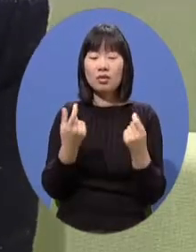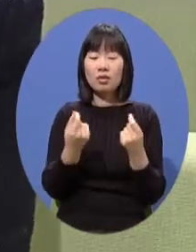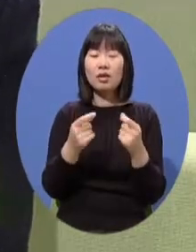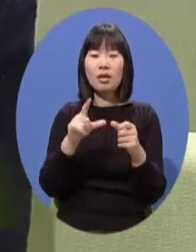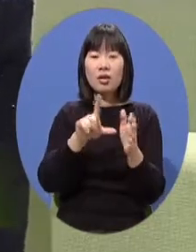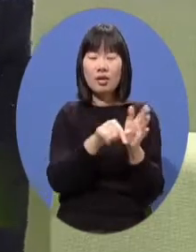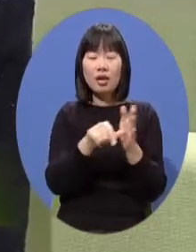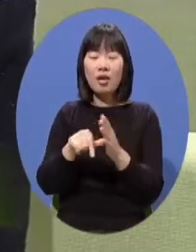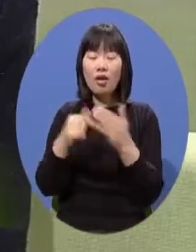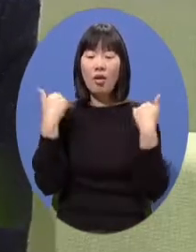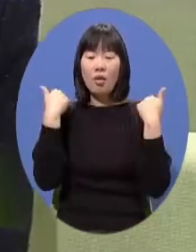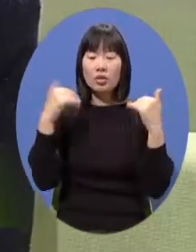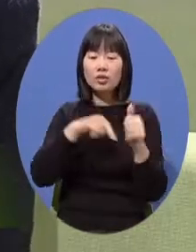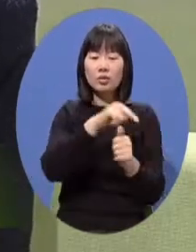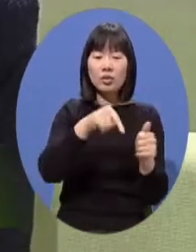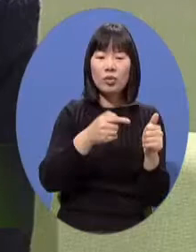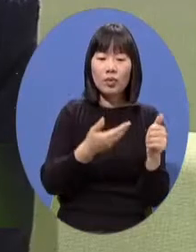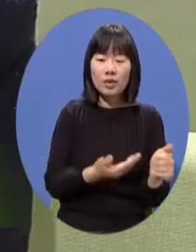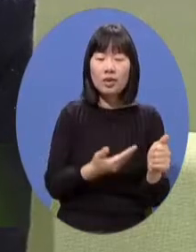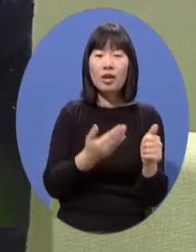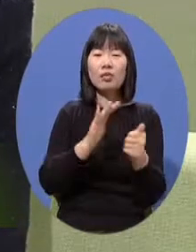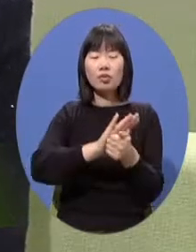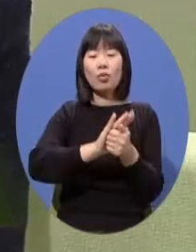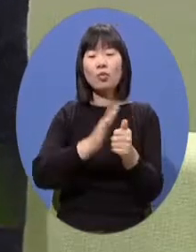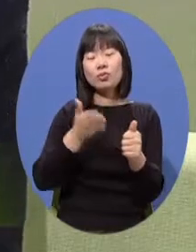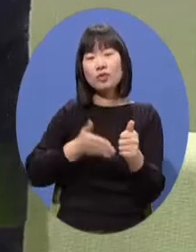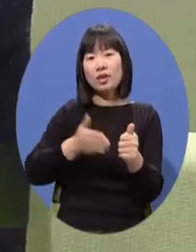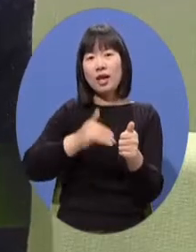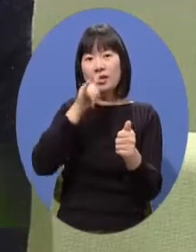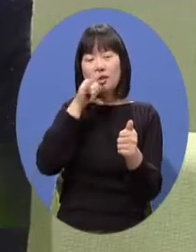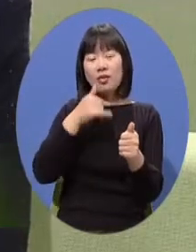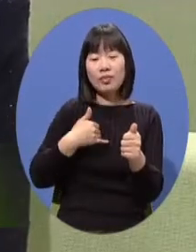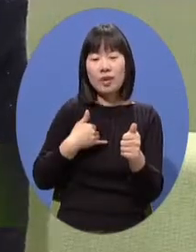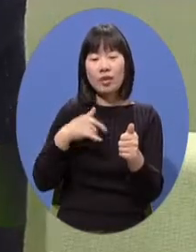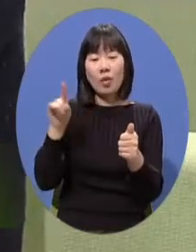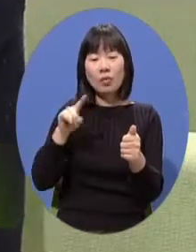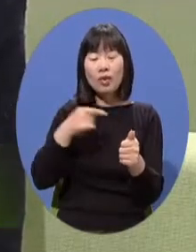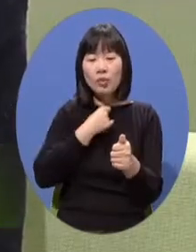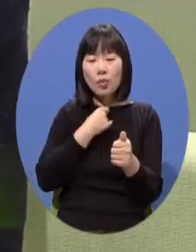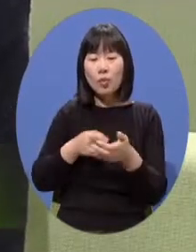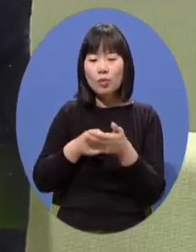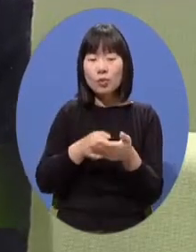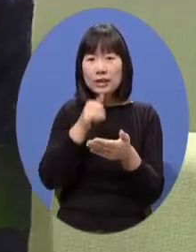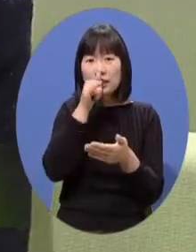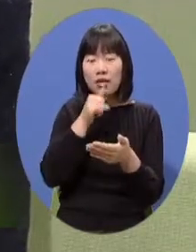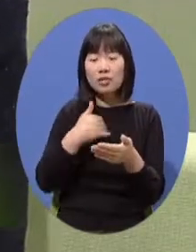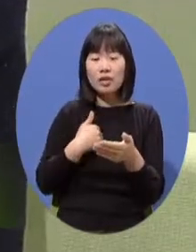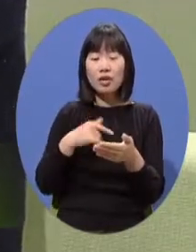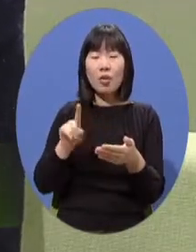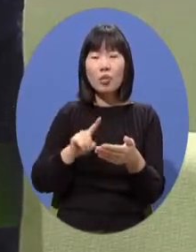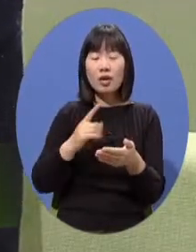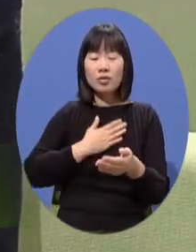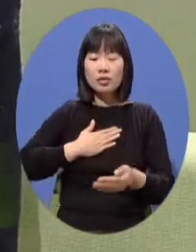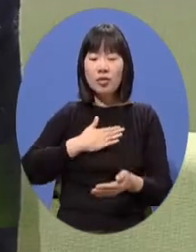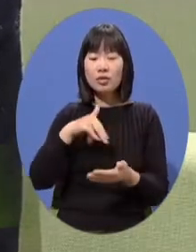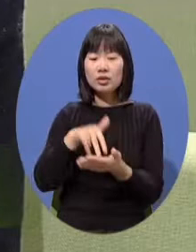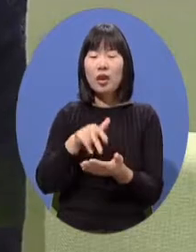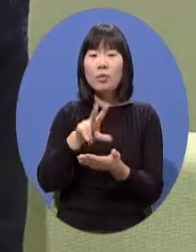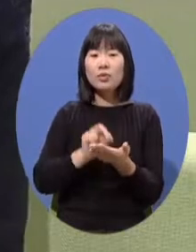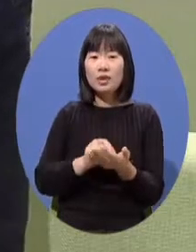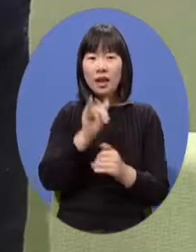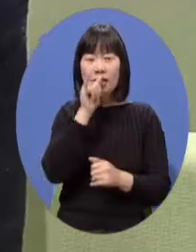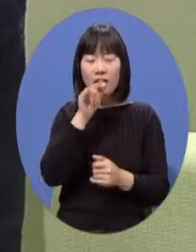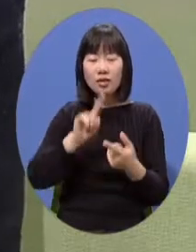때로는 주변의 어른이나 타인에게 도움을 청해야 된단 말이에요. 네. 그래서 내가 어떤 욕구가 있다면 아니면 내가 어떠한 정서적인 문제가